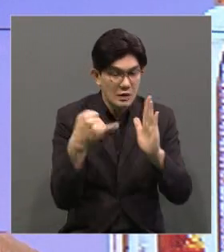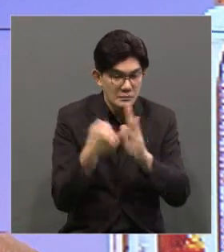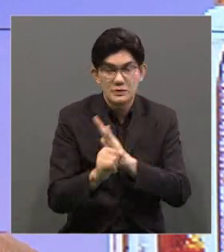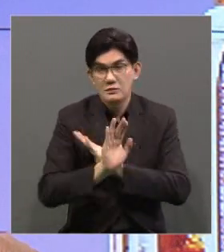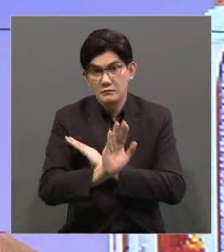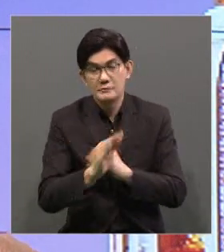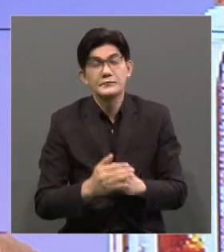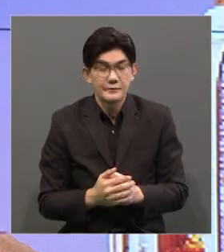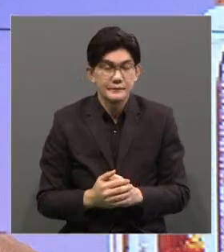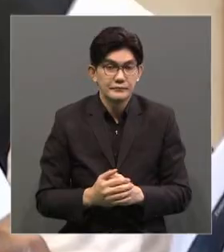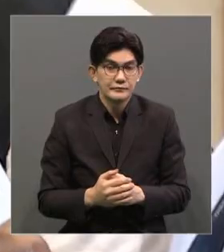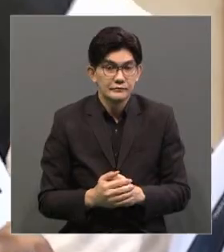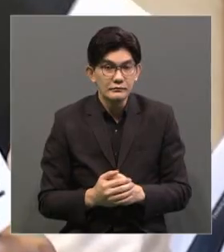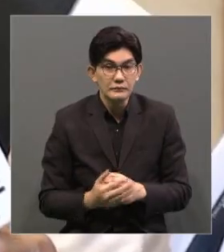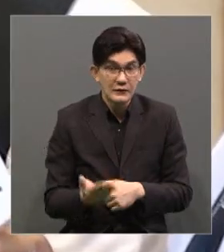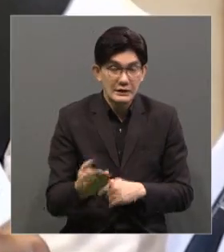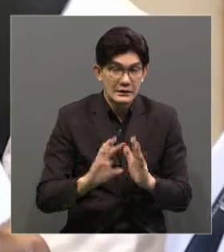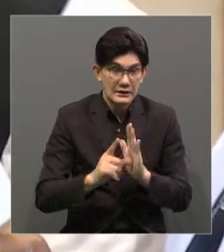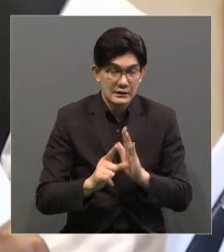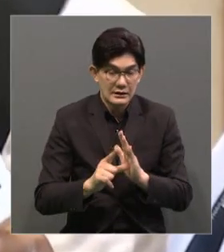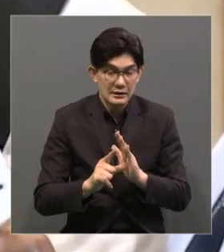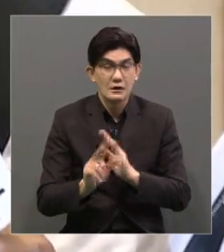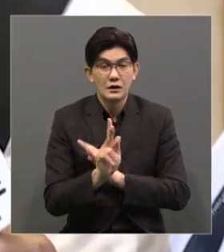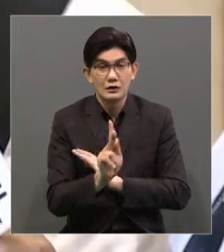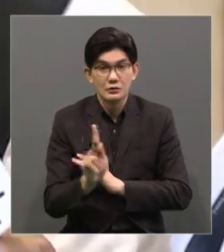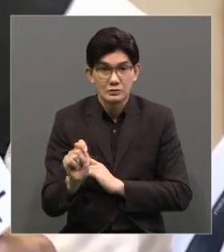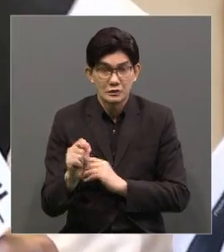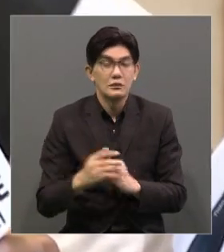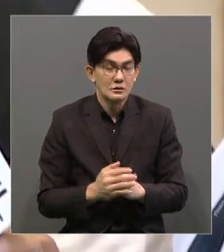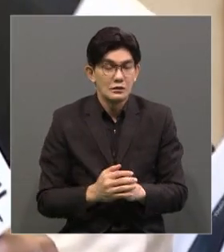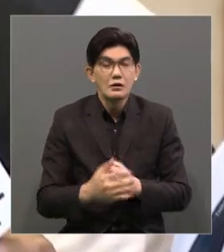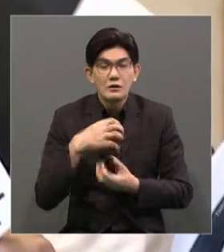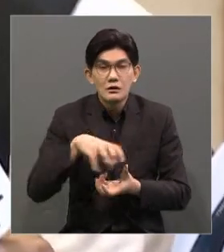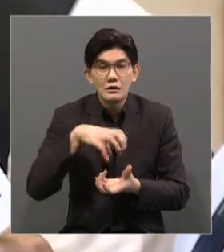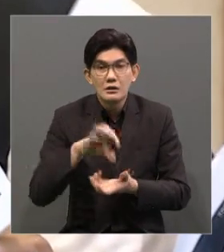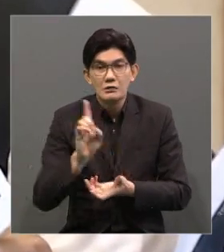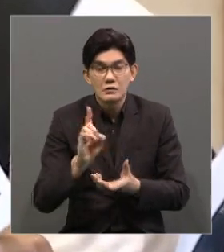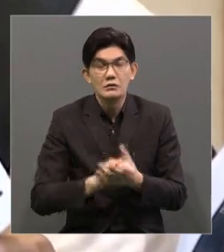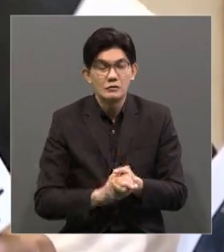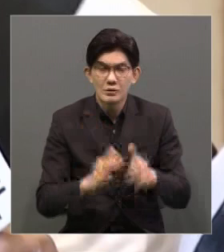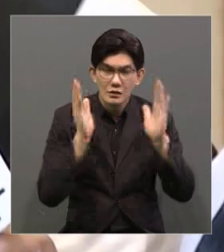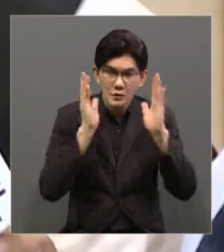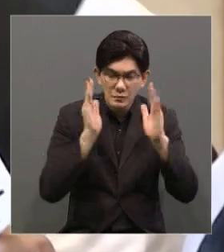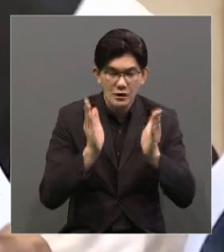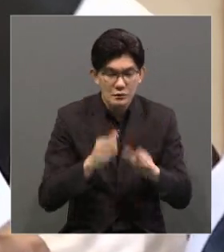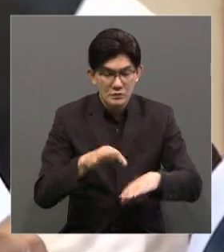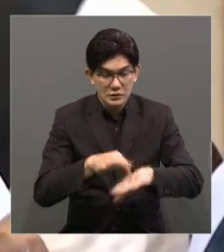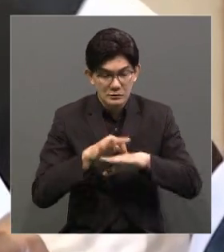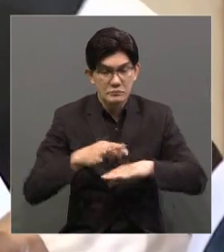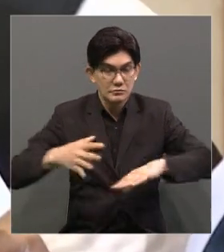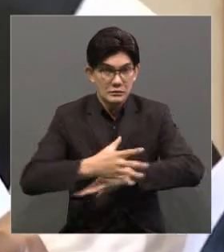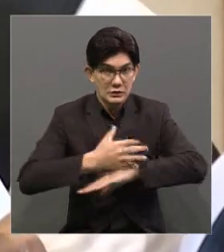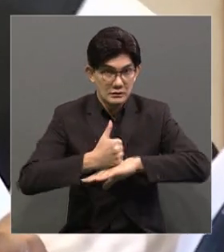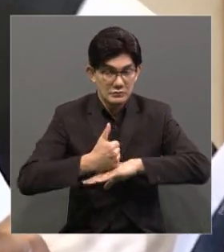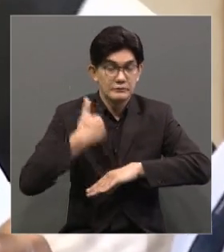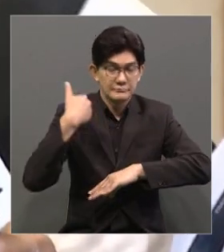ครับโดยนายแสวงบุญมีเลขาธิการคณะกรรมการการเลือกตั้งนะครับได้กล่าวถึงกรณีการหาเสียงของผู้ดำรงตำแหน่งทางการเมือง